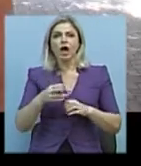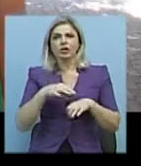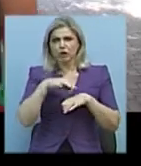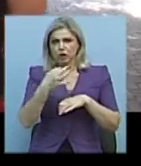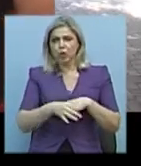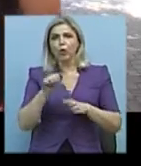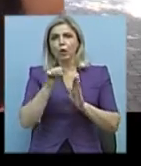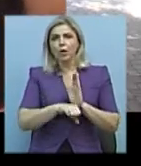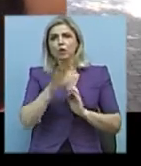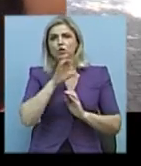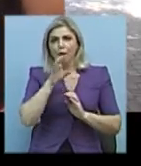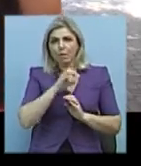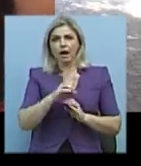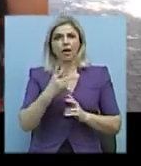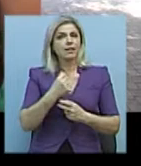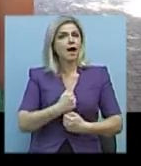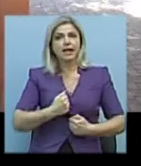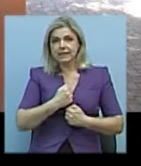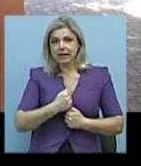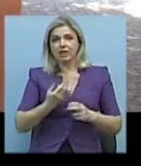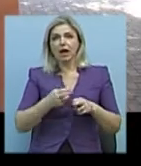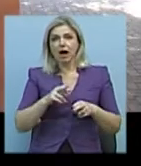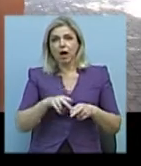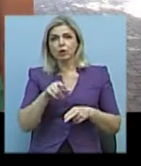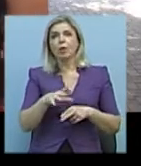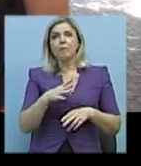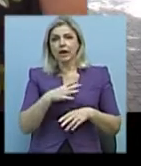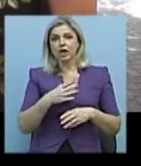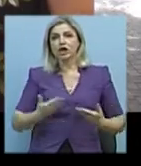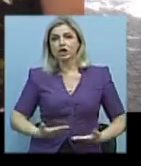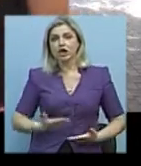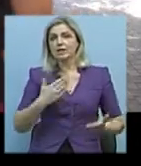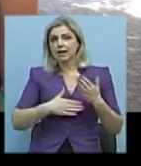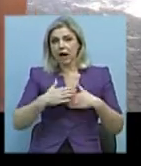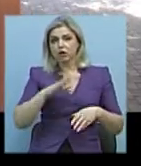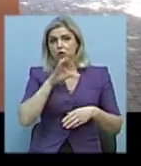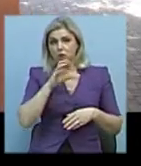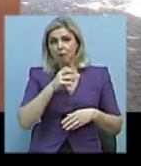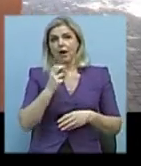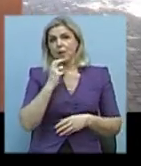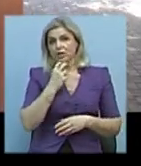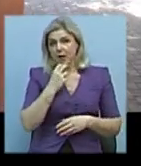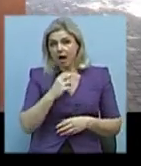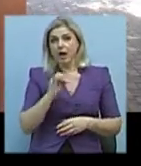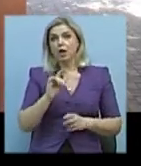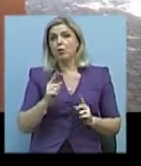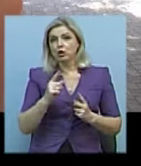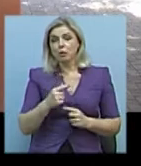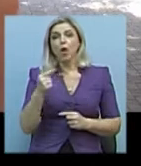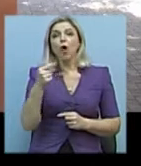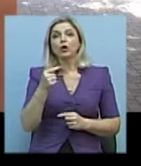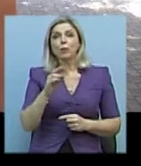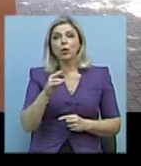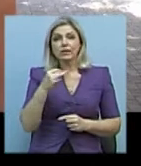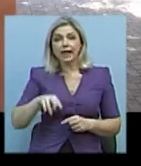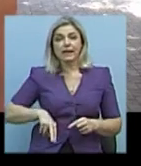150 собак, соціалізованих, неагресивних, які їли з руки, які були життєрадісними собаками-посміхаками. І чомусь Голобродський разом з